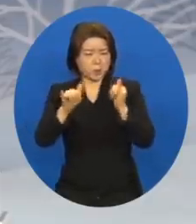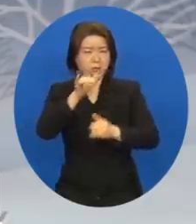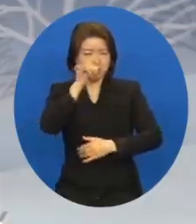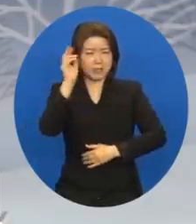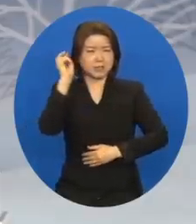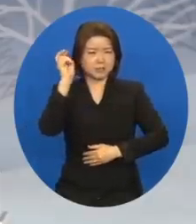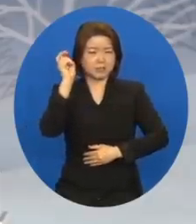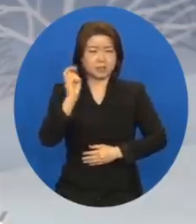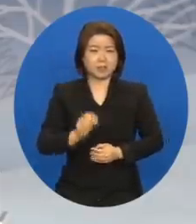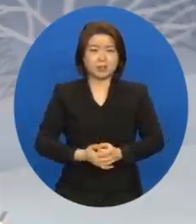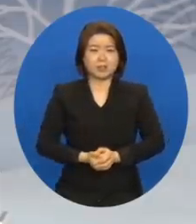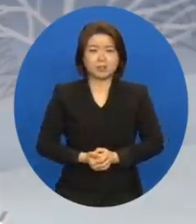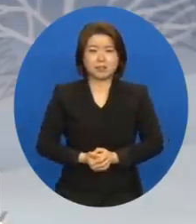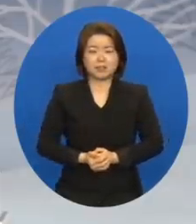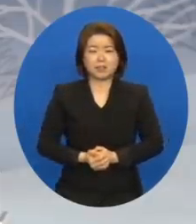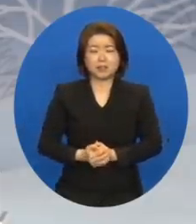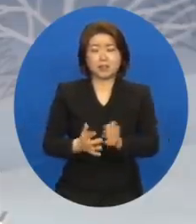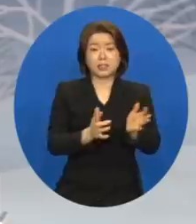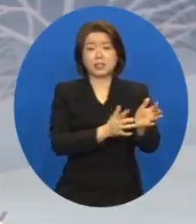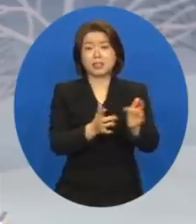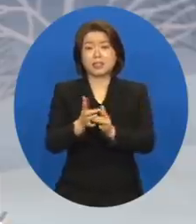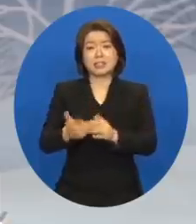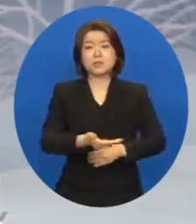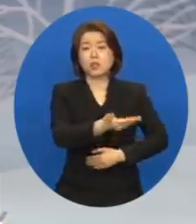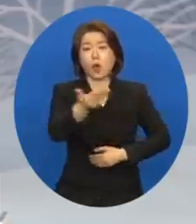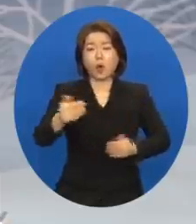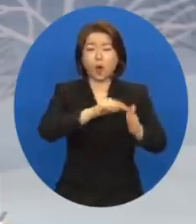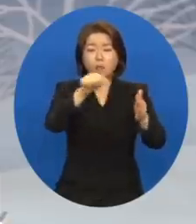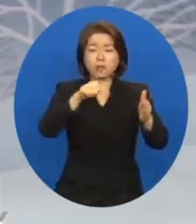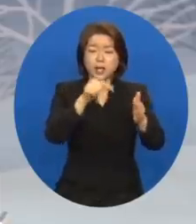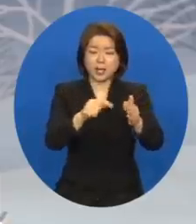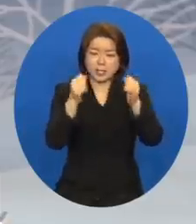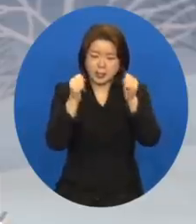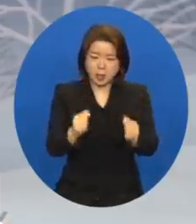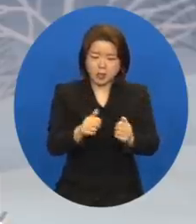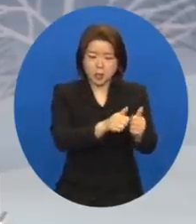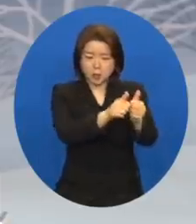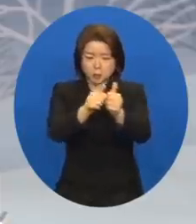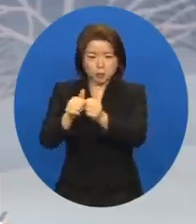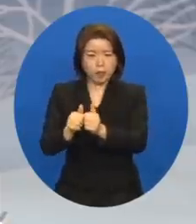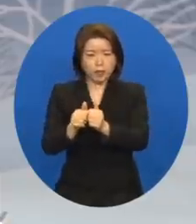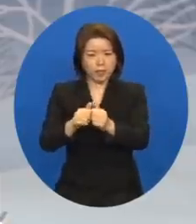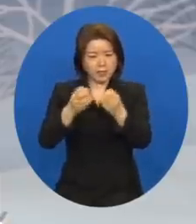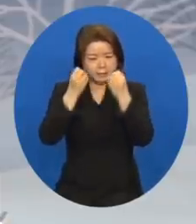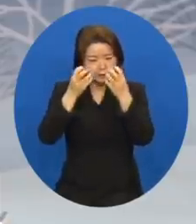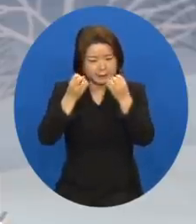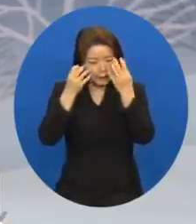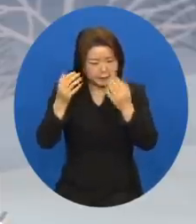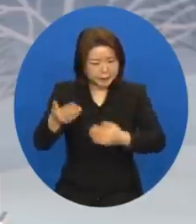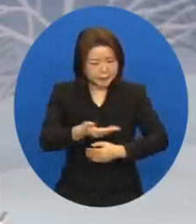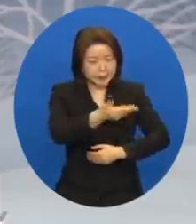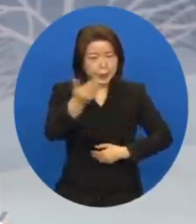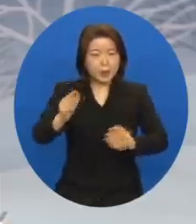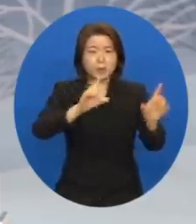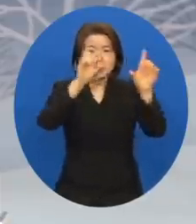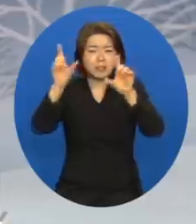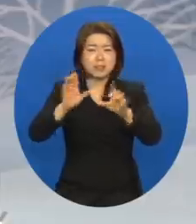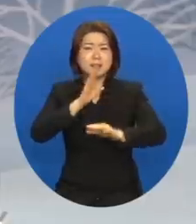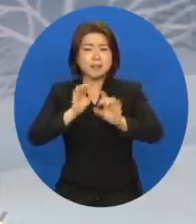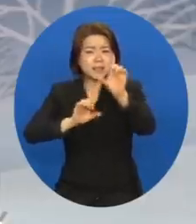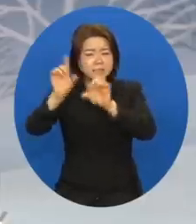겁니다. 예수님이 여러분 안에 거하셔서 여러분과 동행하시는 것이 생생한 여러분의 삶의